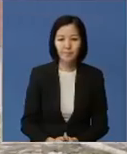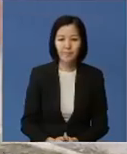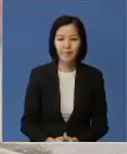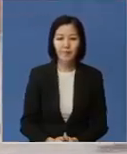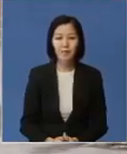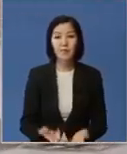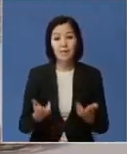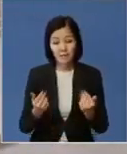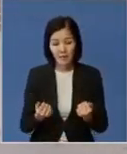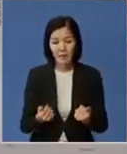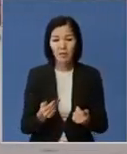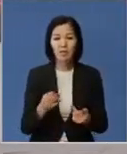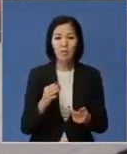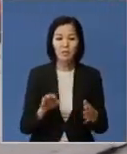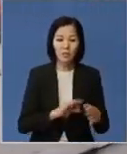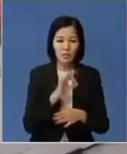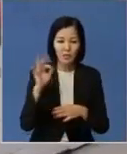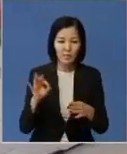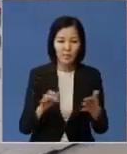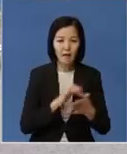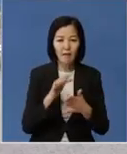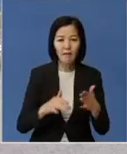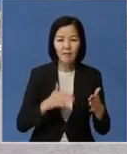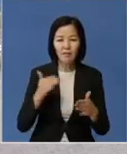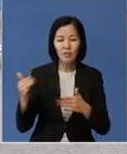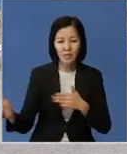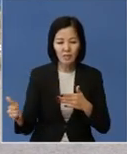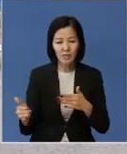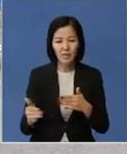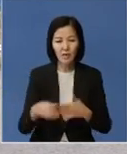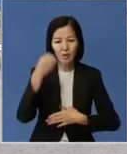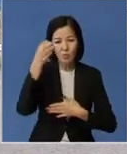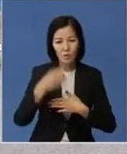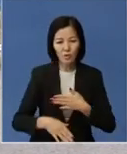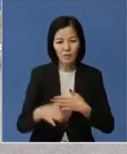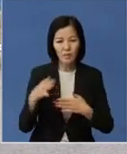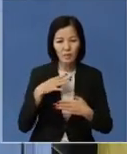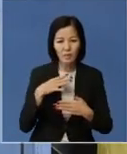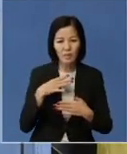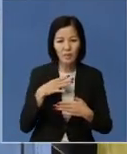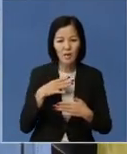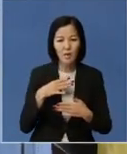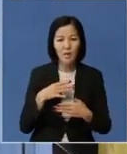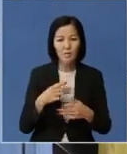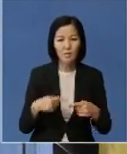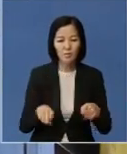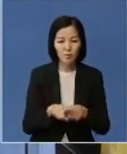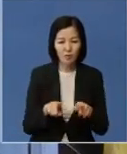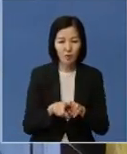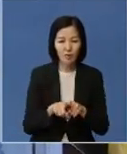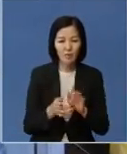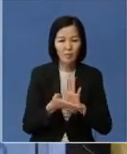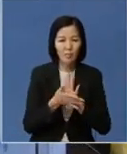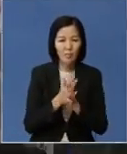Жарайды, шығыс шағын ауданы қаланың шеті делік, ал шаһардың дәл ортасы ше. Мұнда да жағдай мәз емес. Алдымен көзге